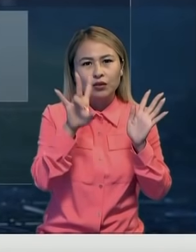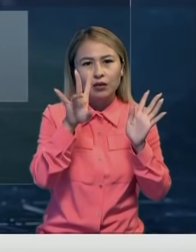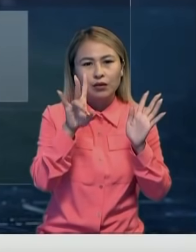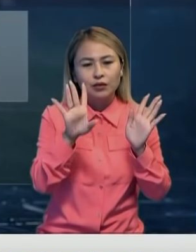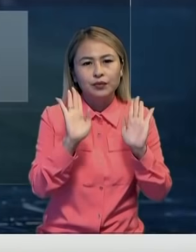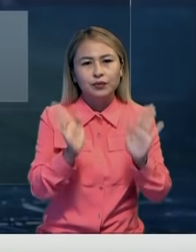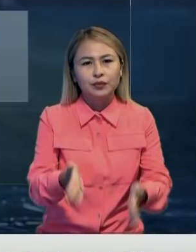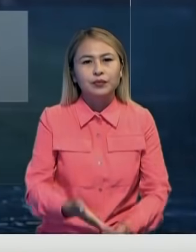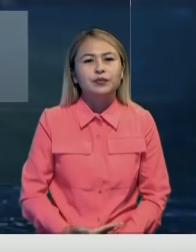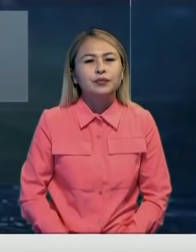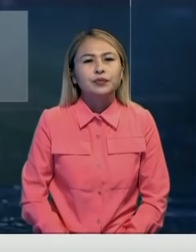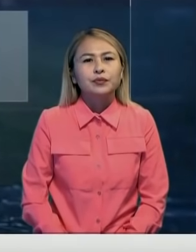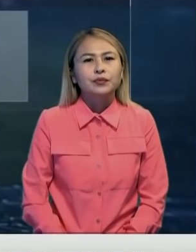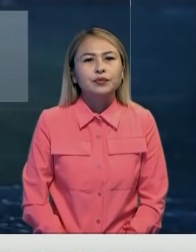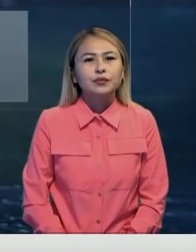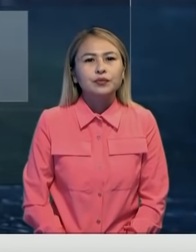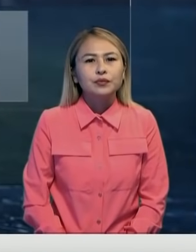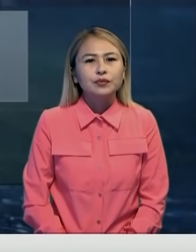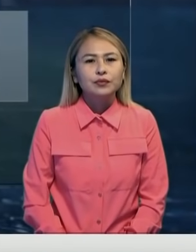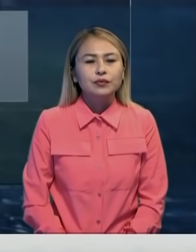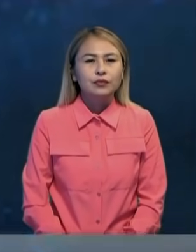28 қарашаға дейін жалғасады.